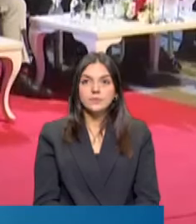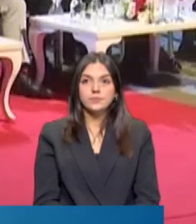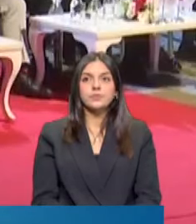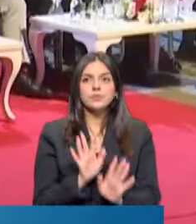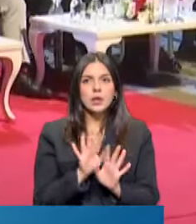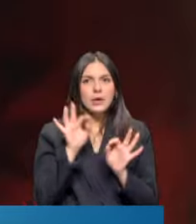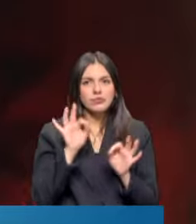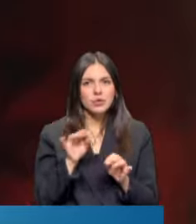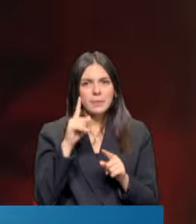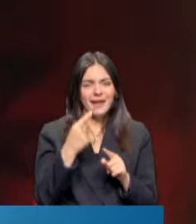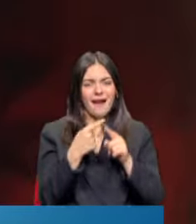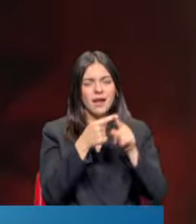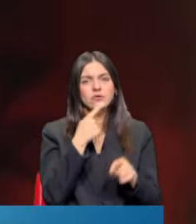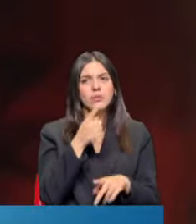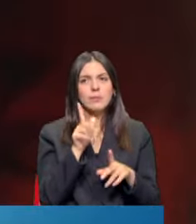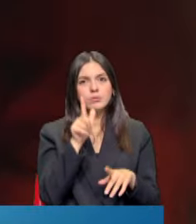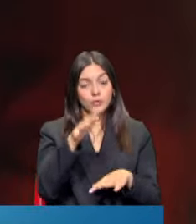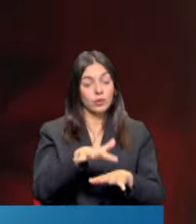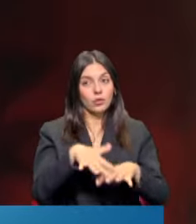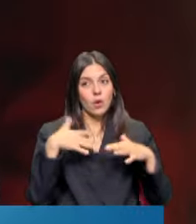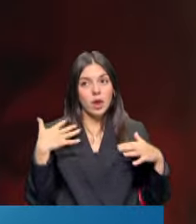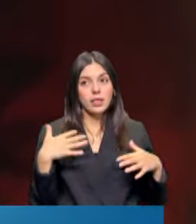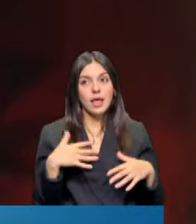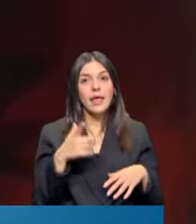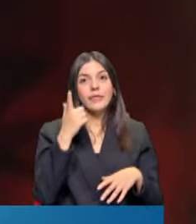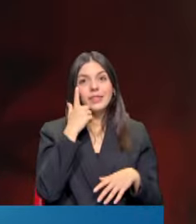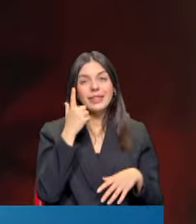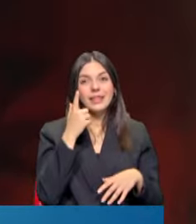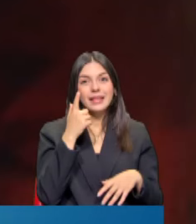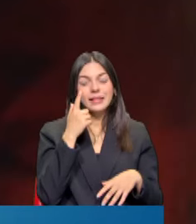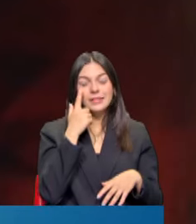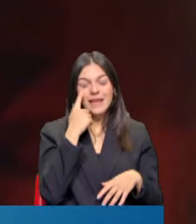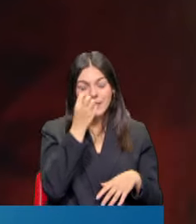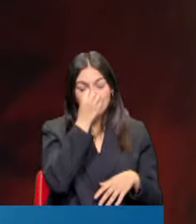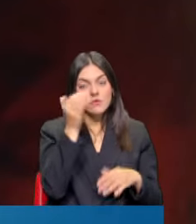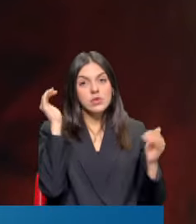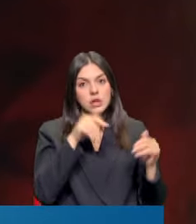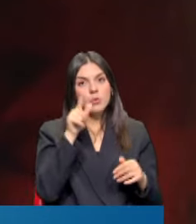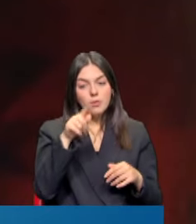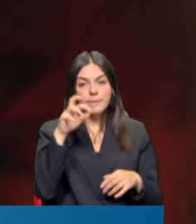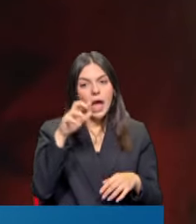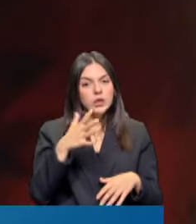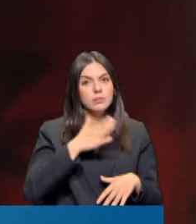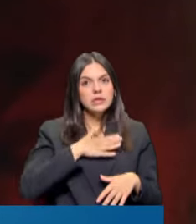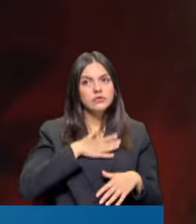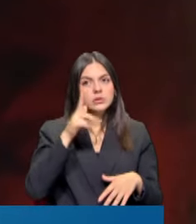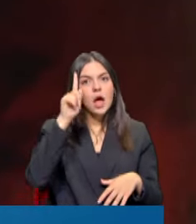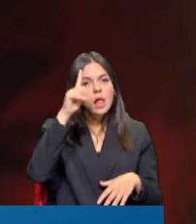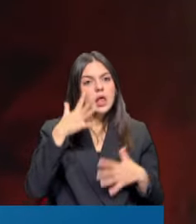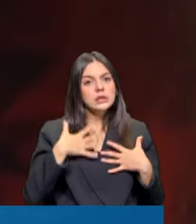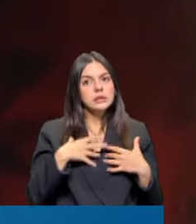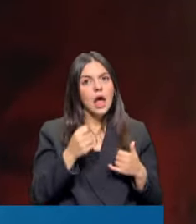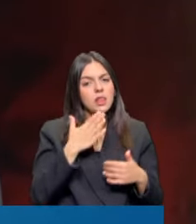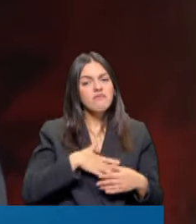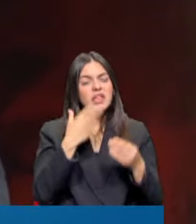Ama şunu ekledim. O törene Devlet Bey geliyorsa, o gün partisinin başındaysa, Allah sağlık